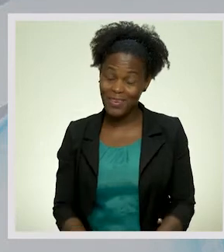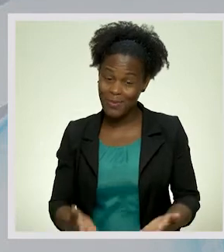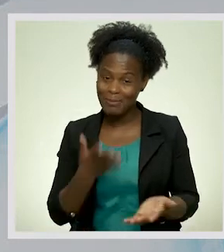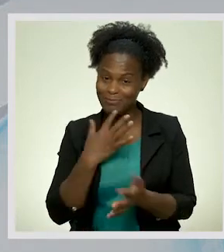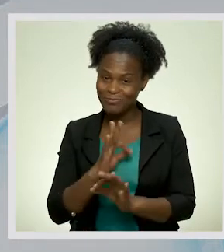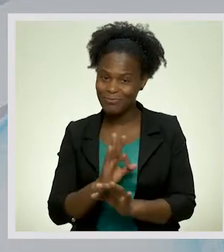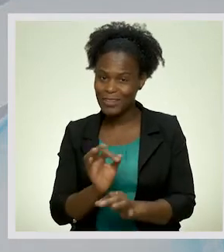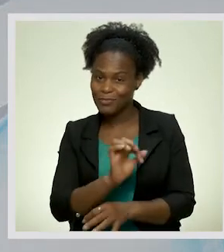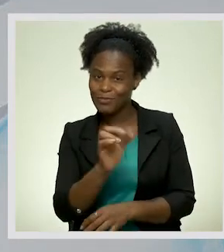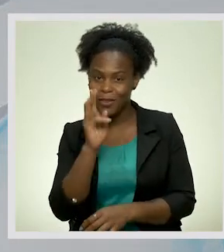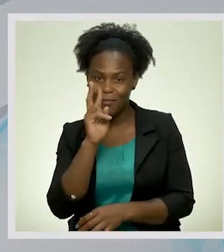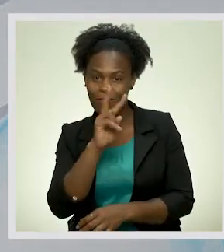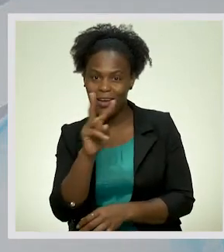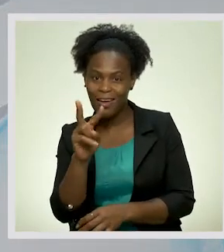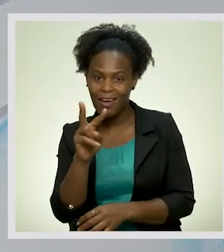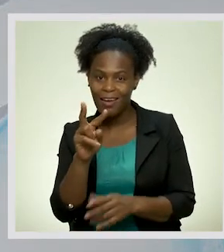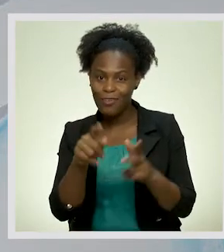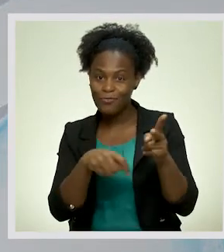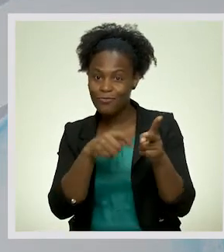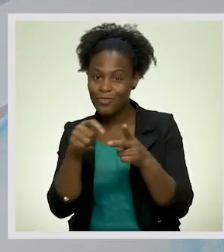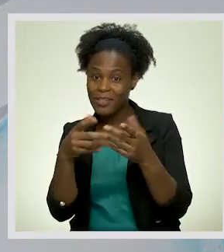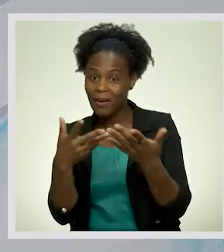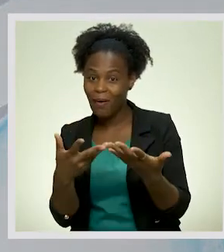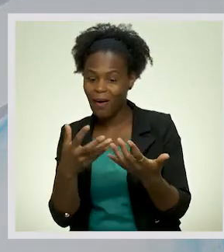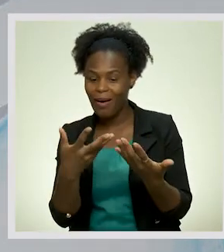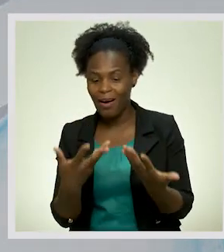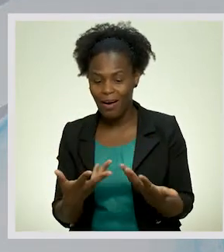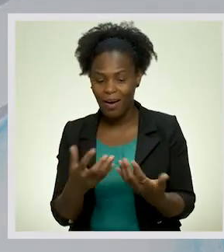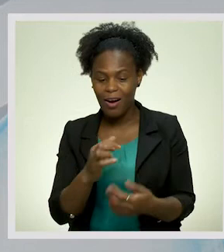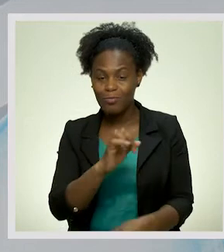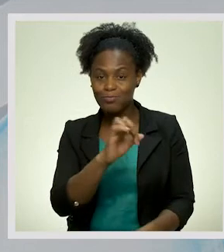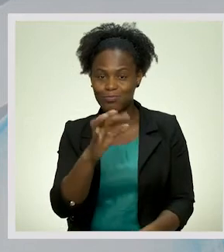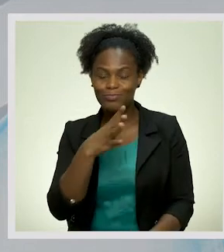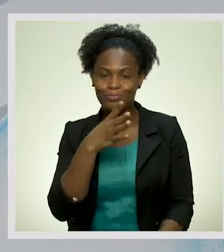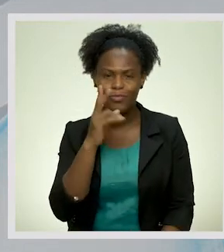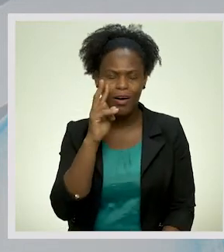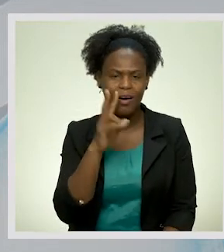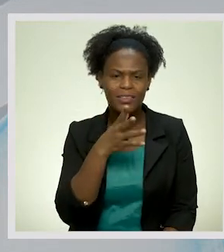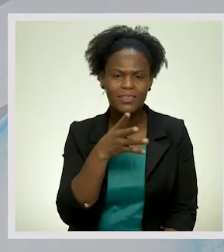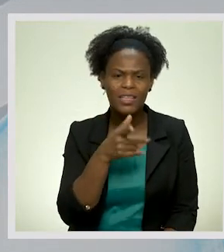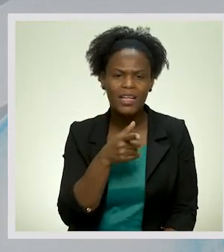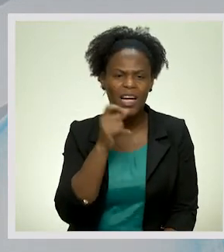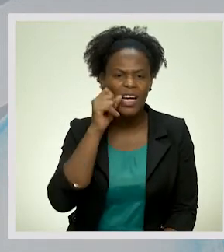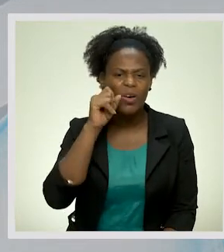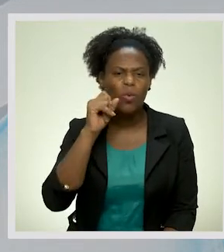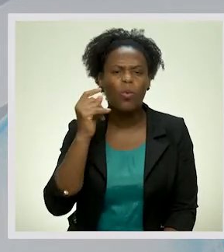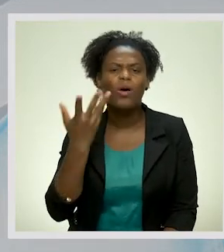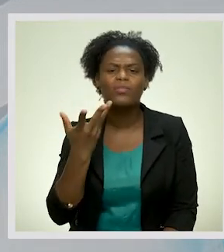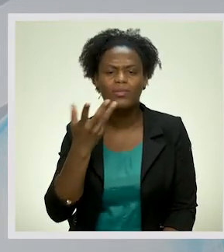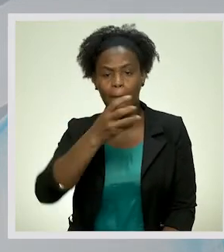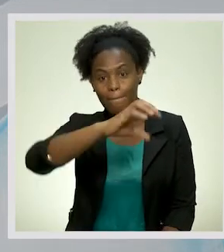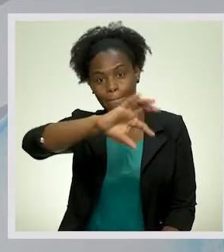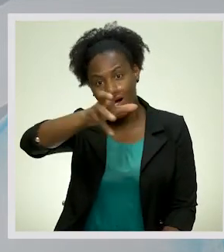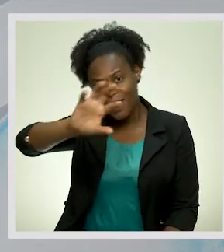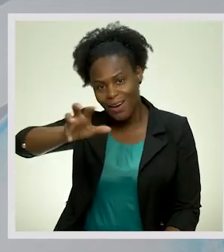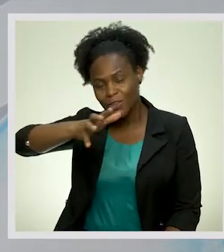Super, vous avez vu la vidéo et maintenant vous allez identifier quels sont les pays